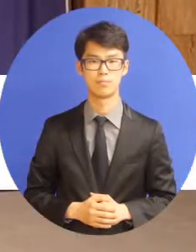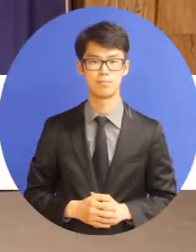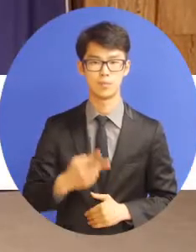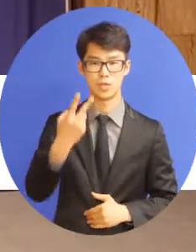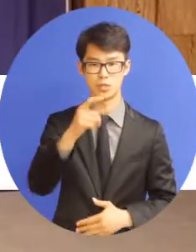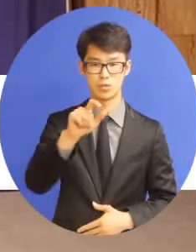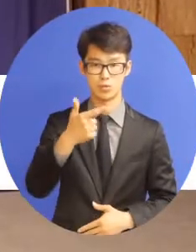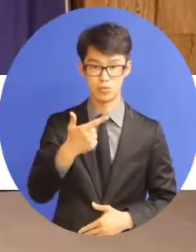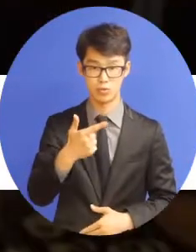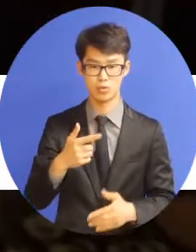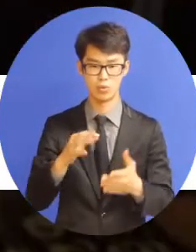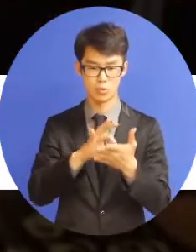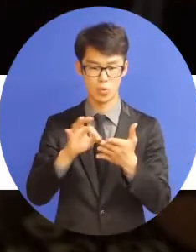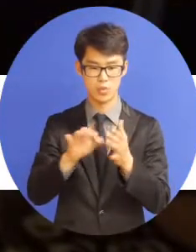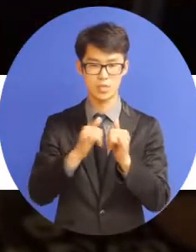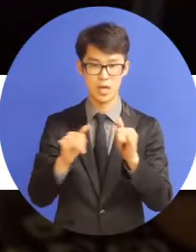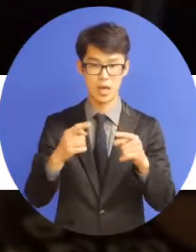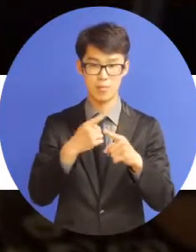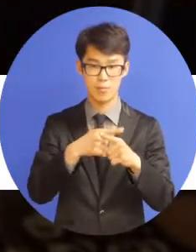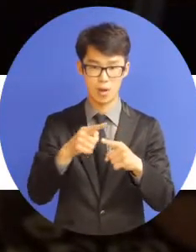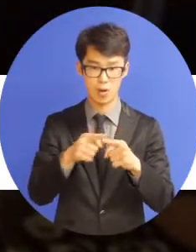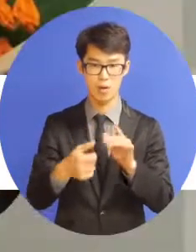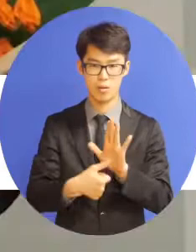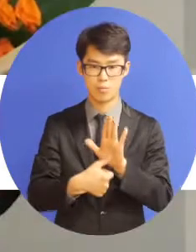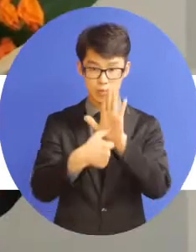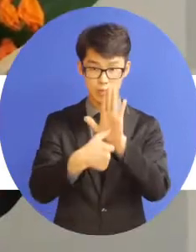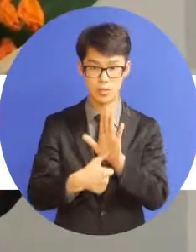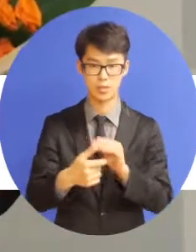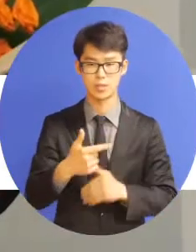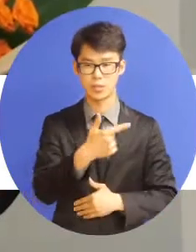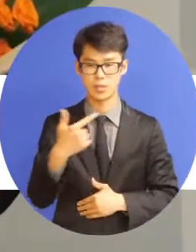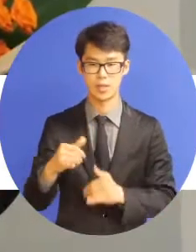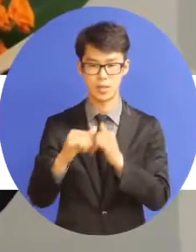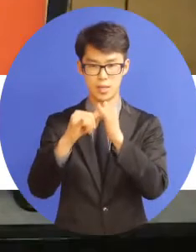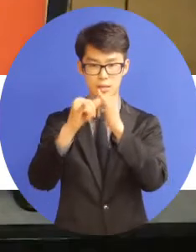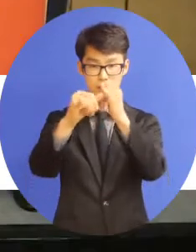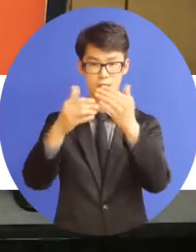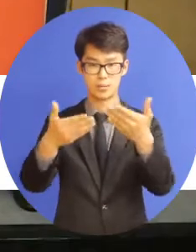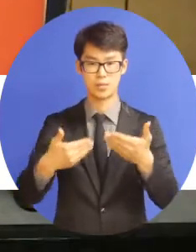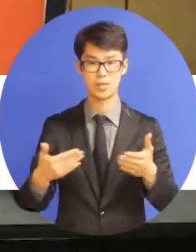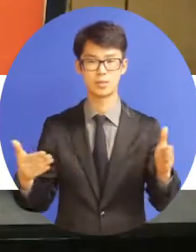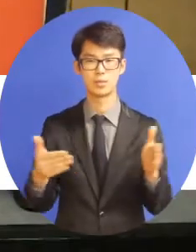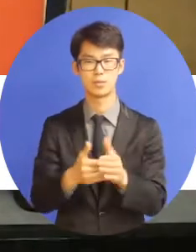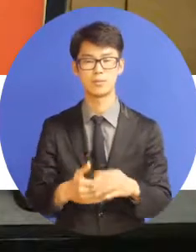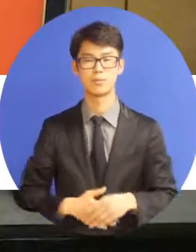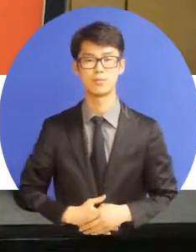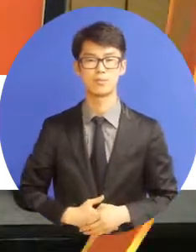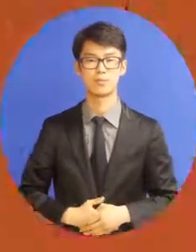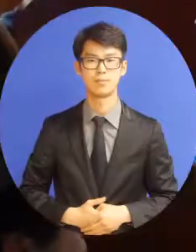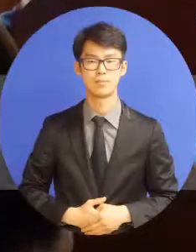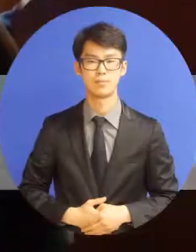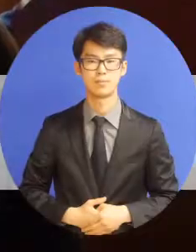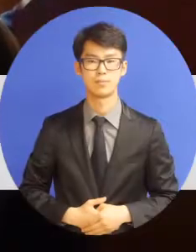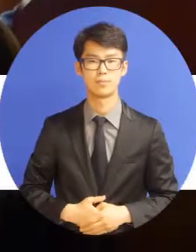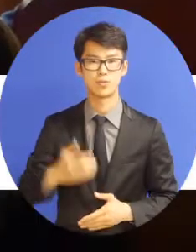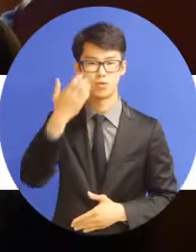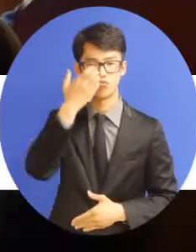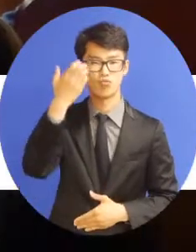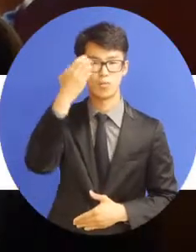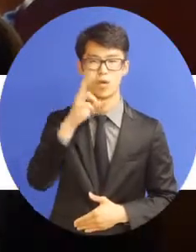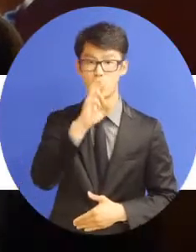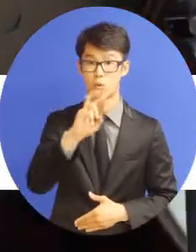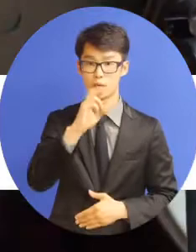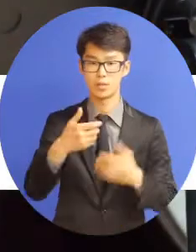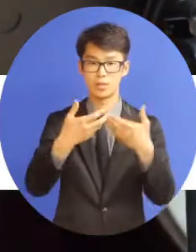공주시가 2016 소비자평가 국가대표 브랜드 복지도시 부문 대상을 수상했습니다. 꿈의